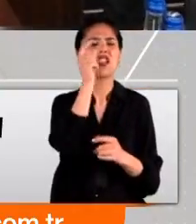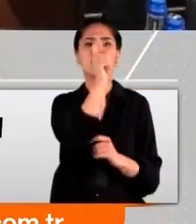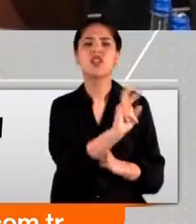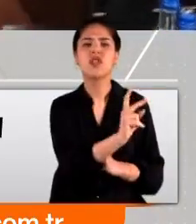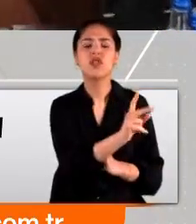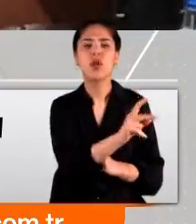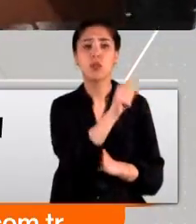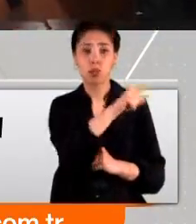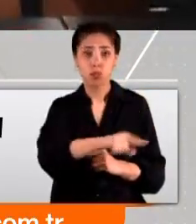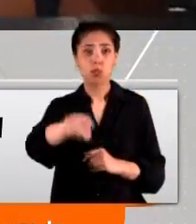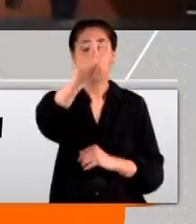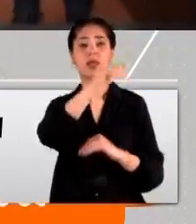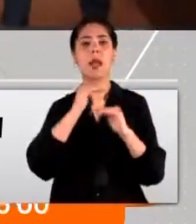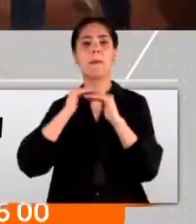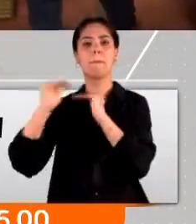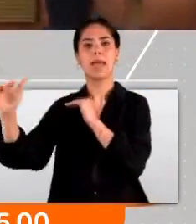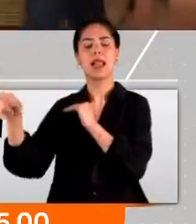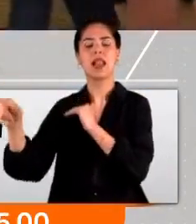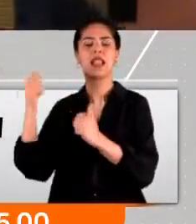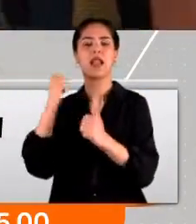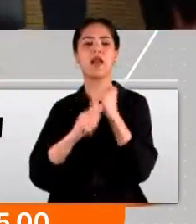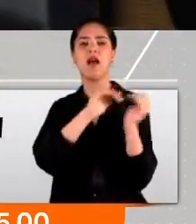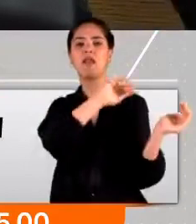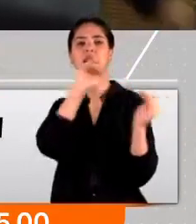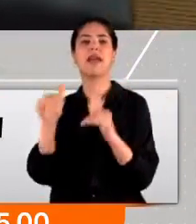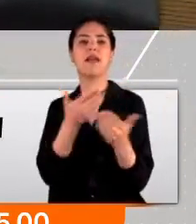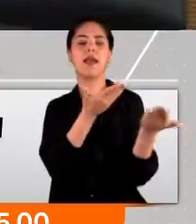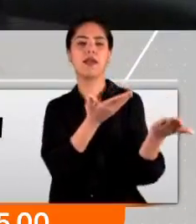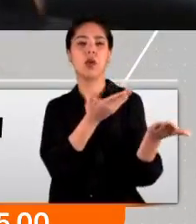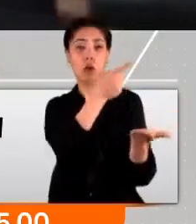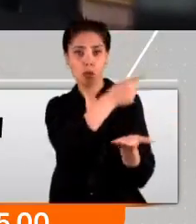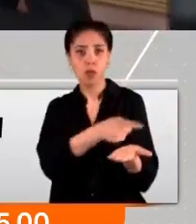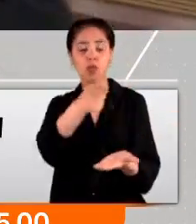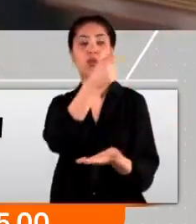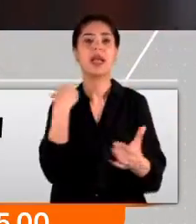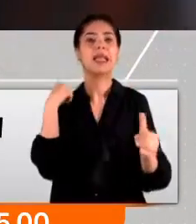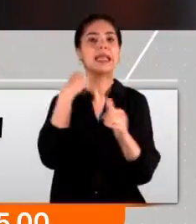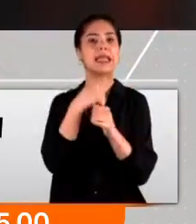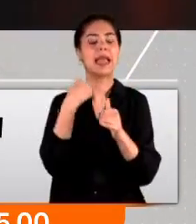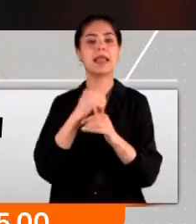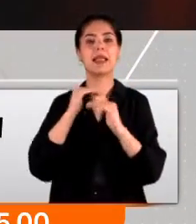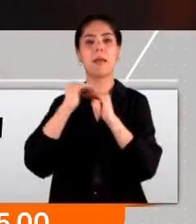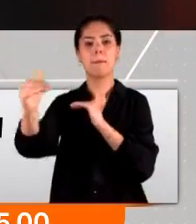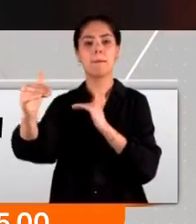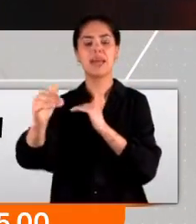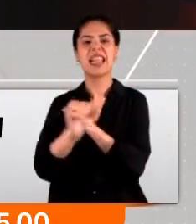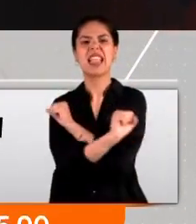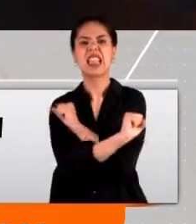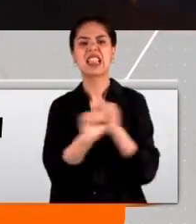Bunlar milletle kavga etmeye geliyor. Velhasıl bunlar yeniden milletin